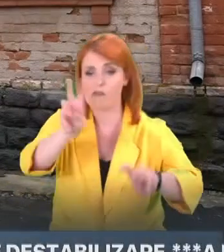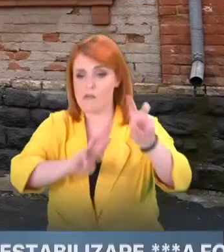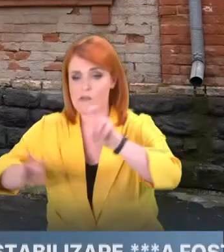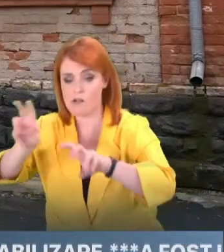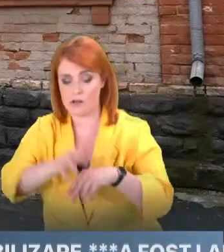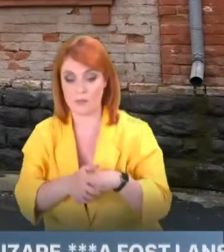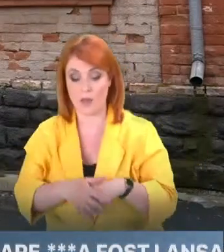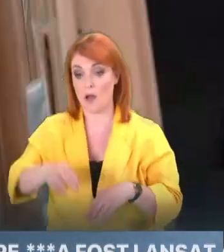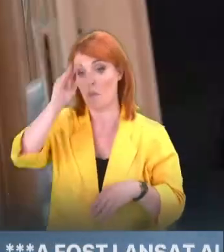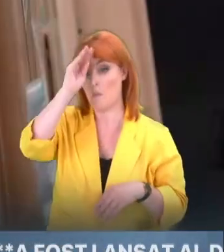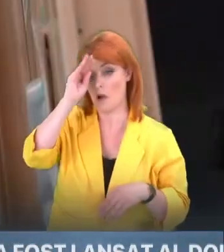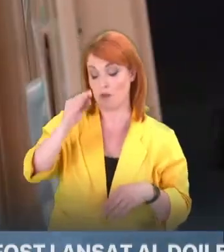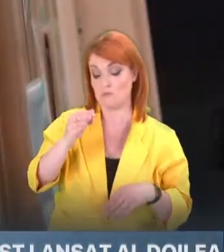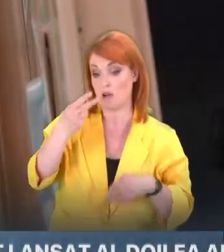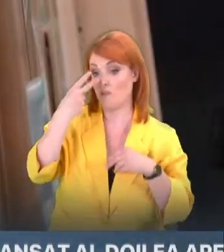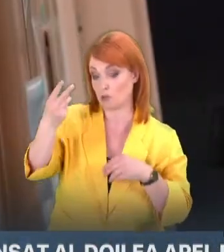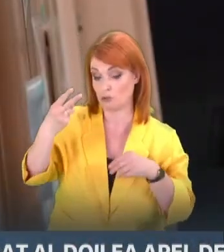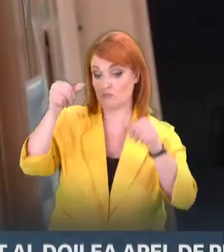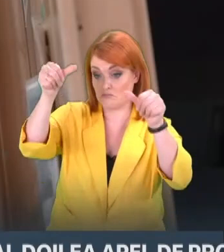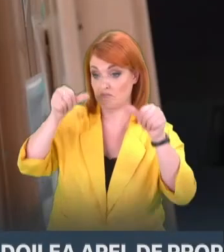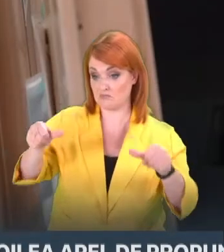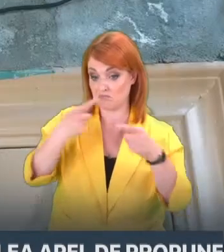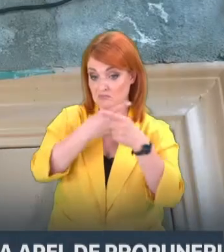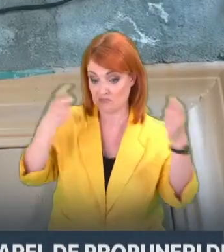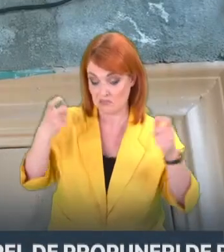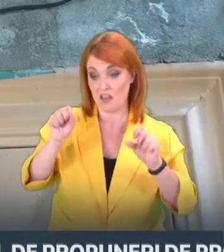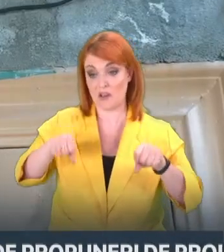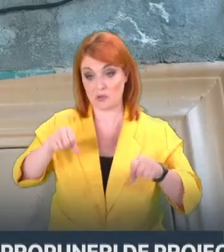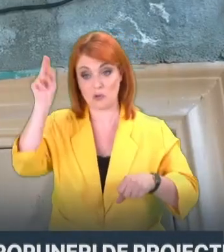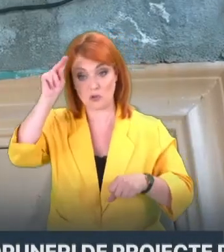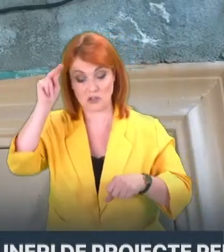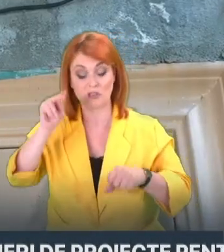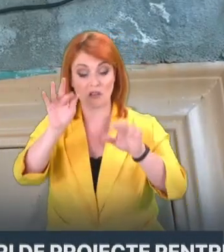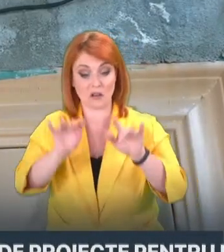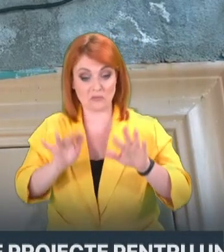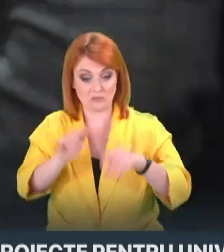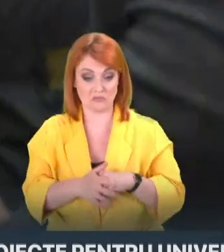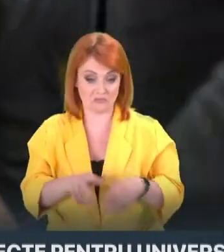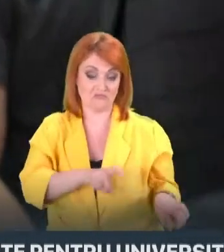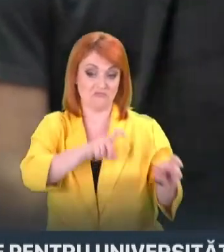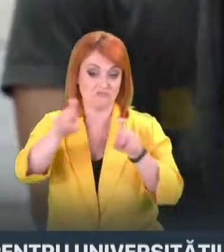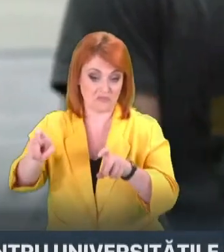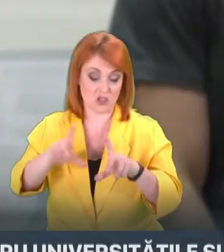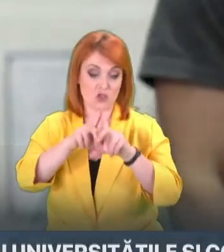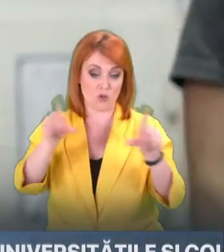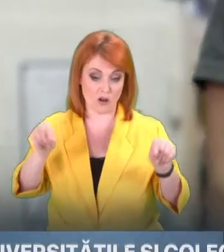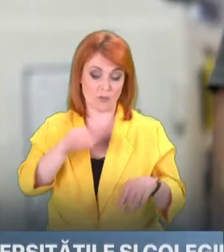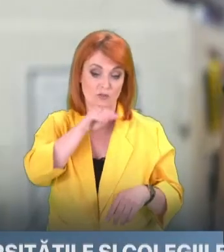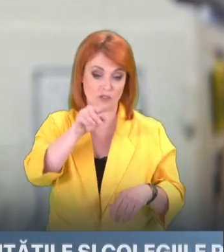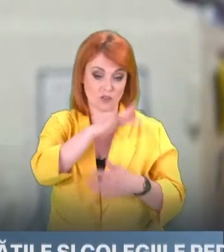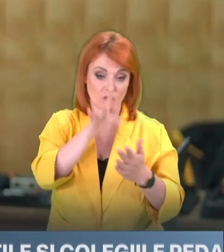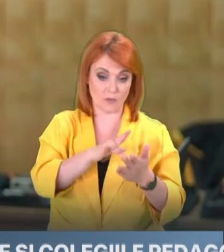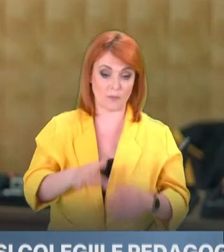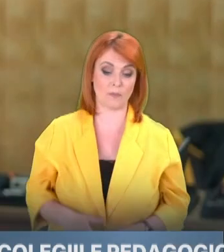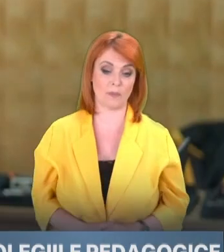văzut un anunț despre oportunitățile unei cariere în domeniul IT, așa că a aplicat la studii în școala profesională din oraș. Mai